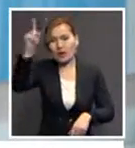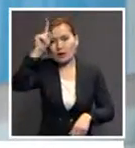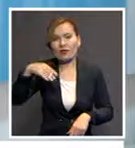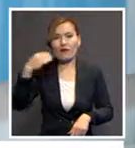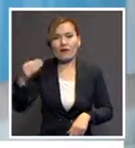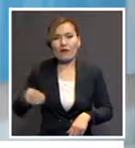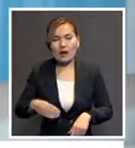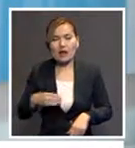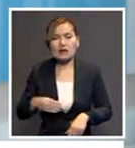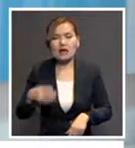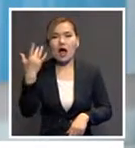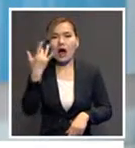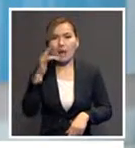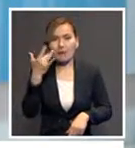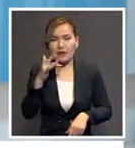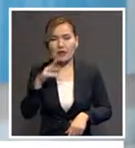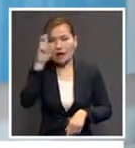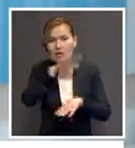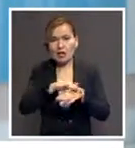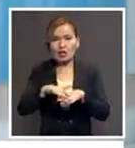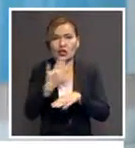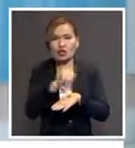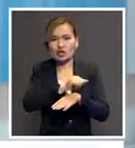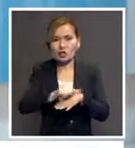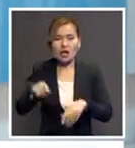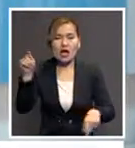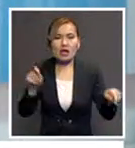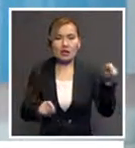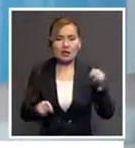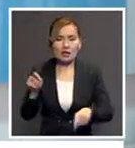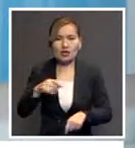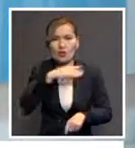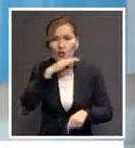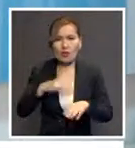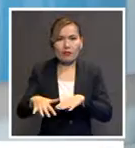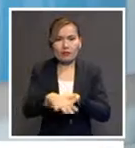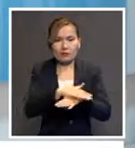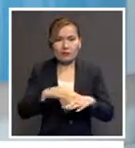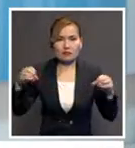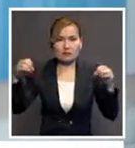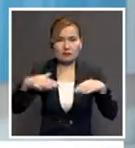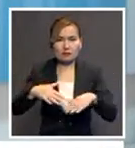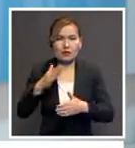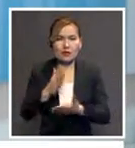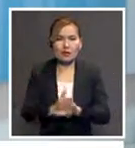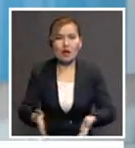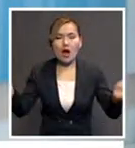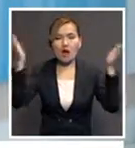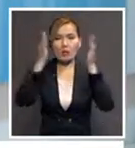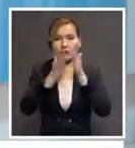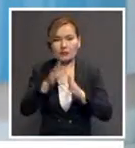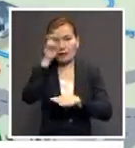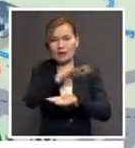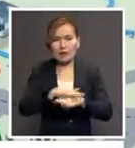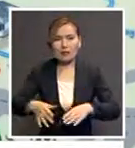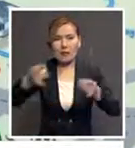ақш елдерінен келеді. Осы үш мемлекеттен өте көп турист. Біздің жаңағы мұсылман